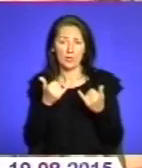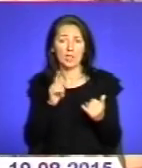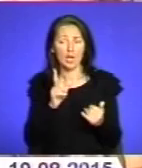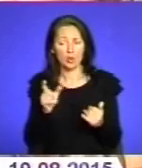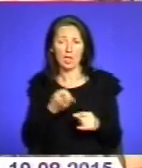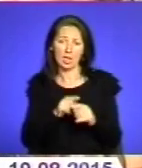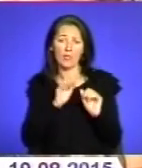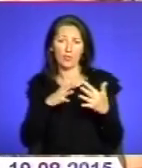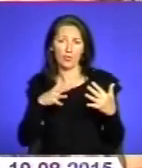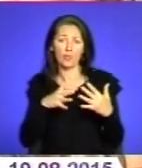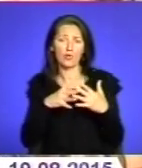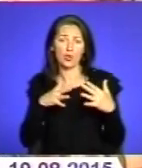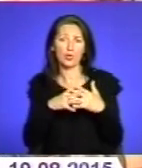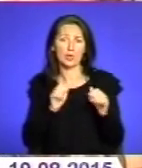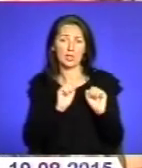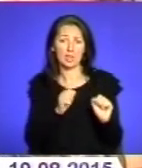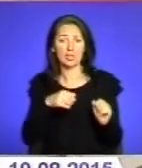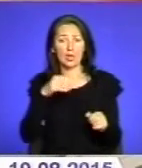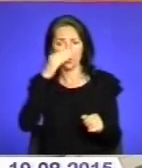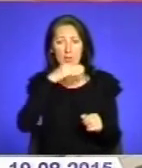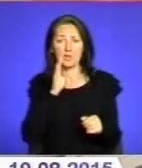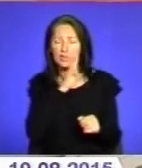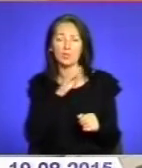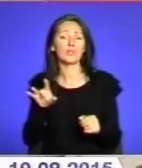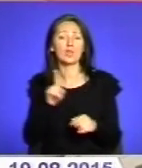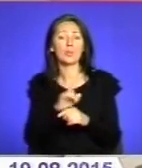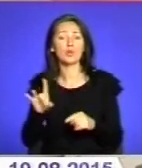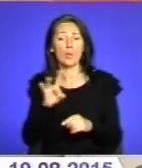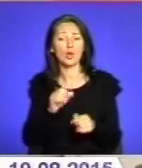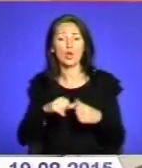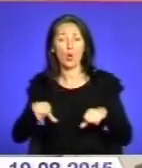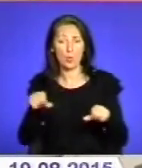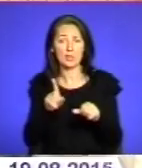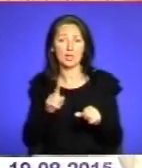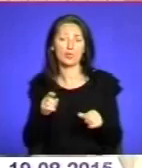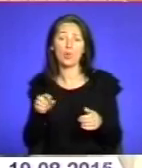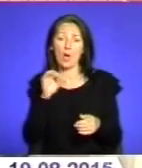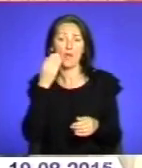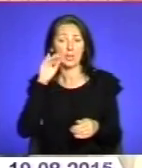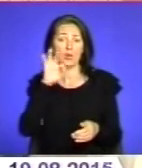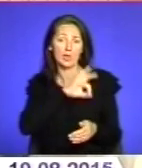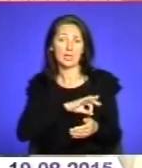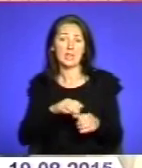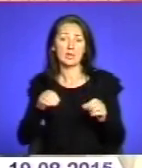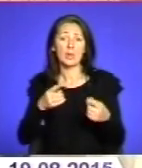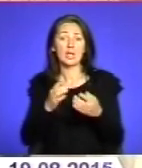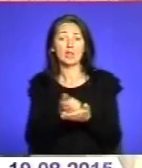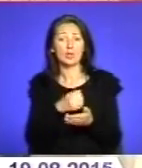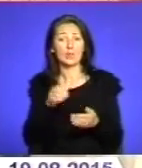У Тернопільському районі комісія щодо ефективного використання земельних ресурсів працюватиме до 13 вересня.